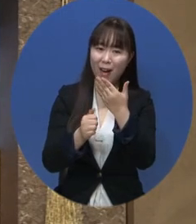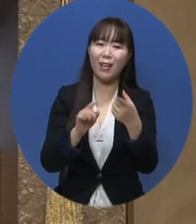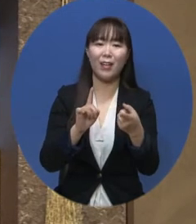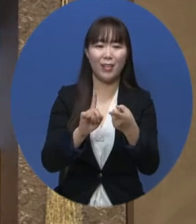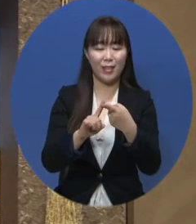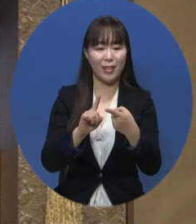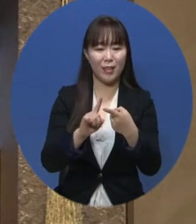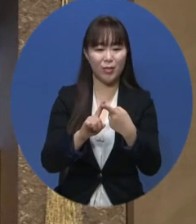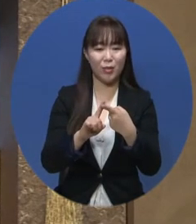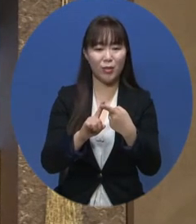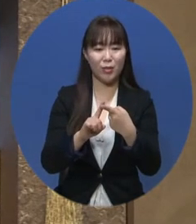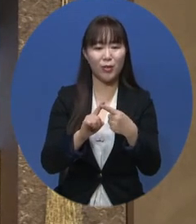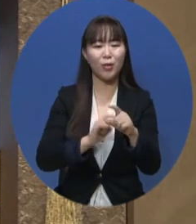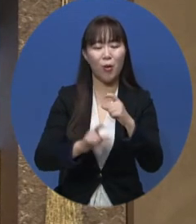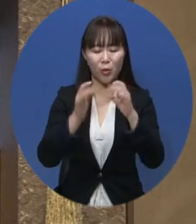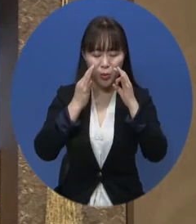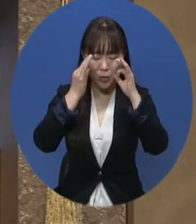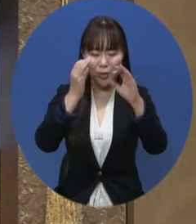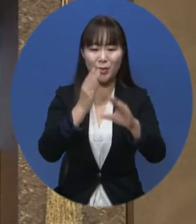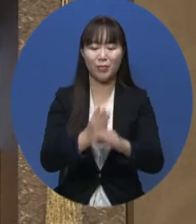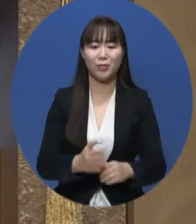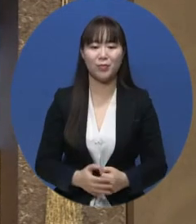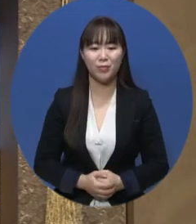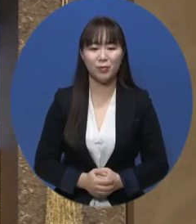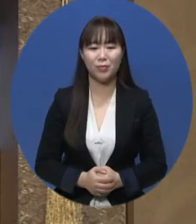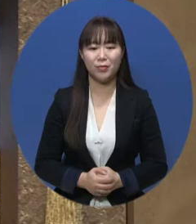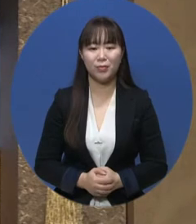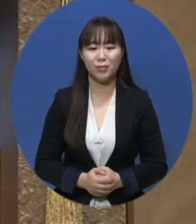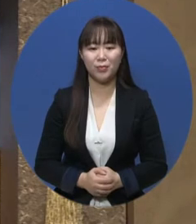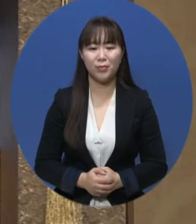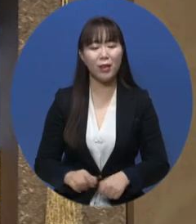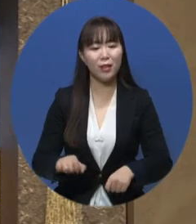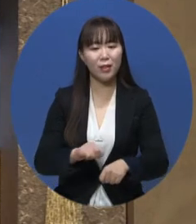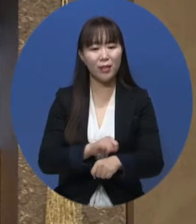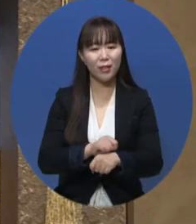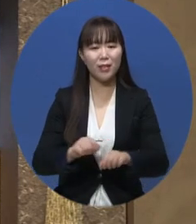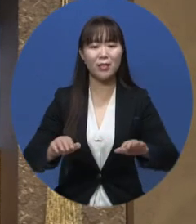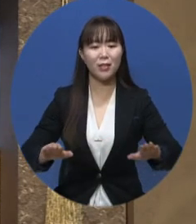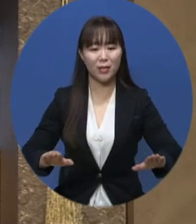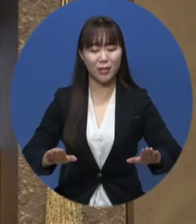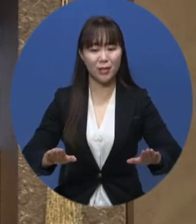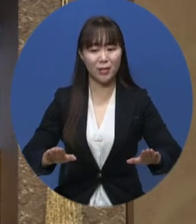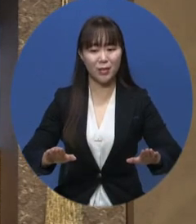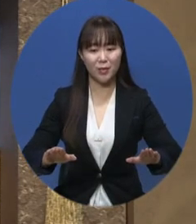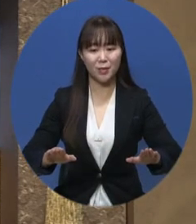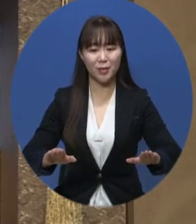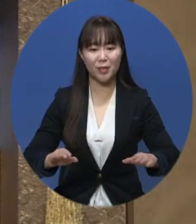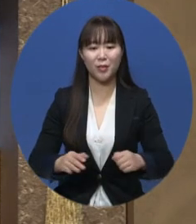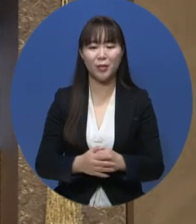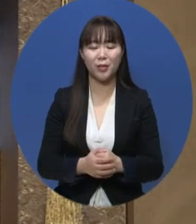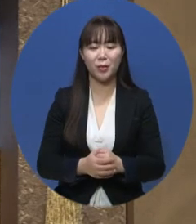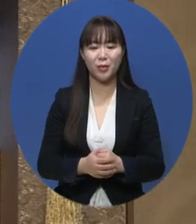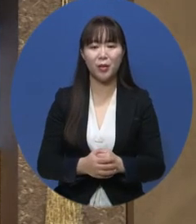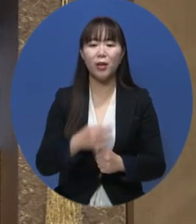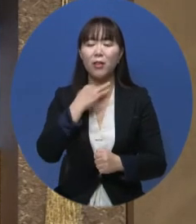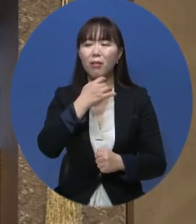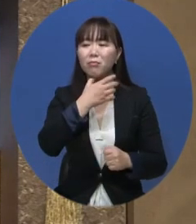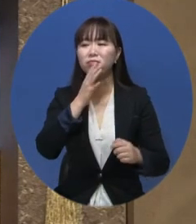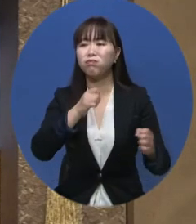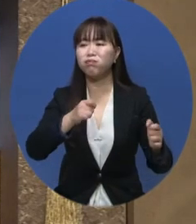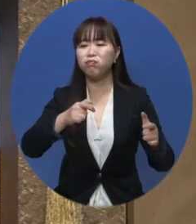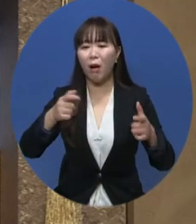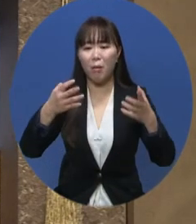그런 거에 더 노력을 하고 있습니다. 네. 특히 이제 현재 시대는 이제 그 고령화가